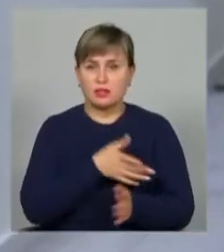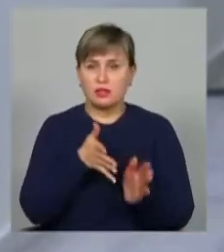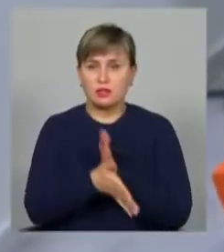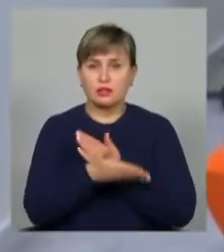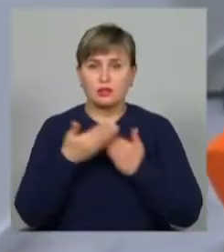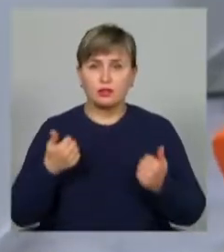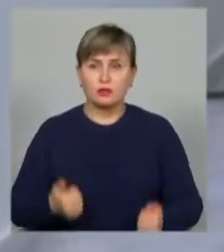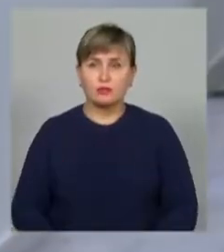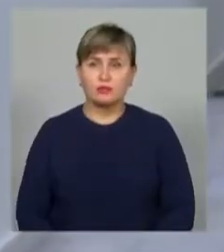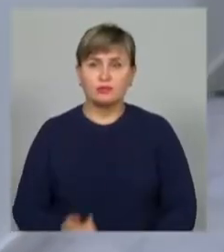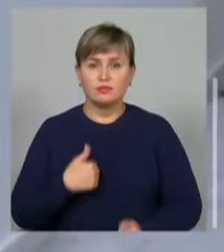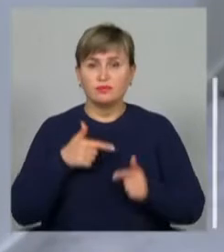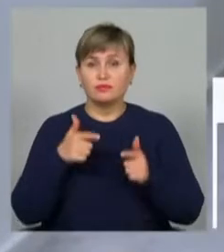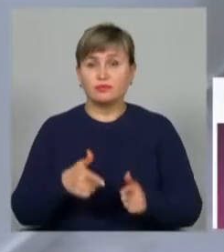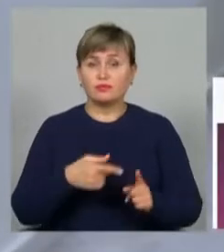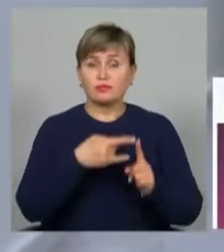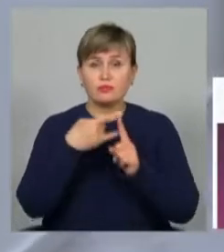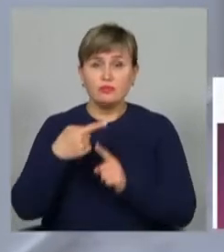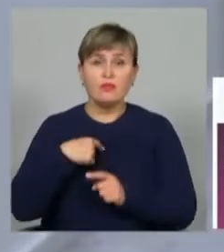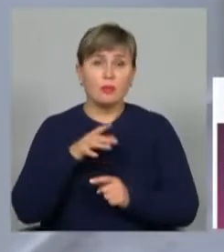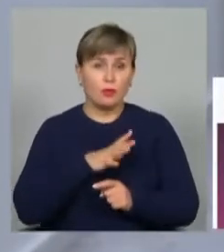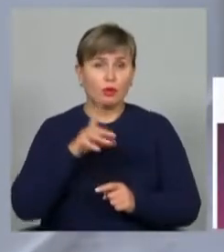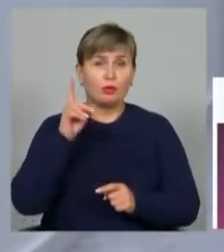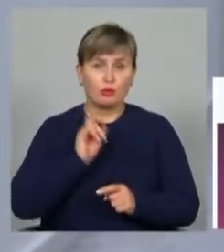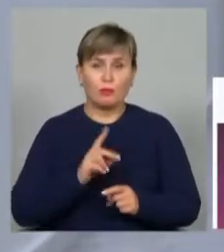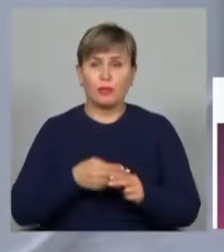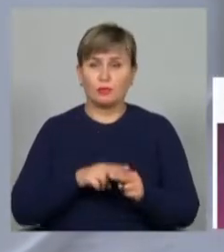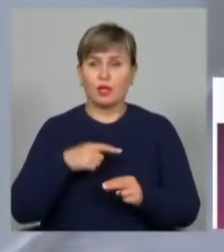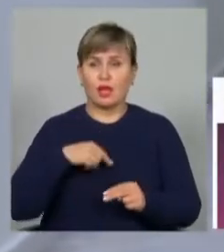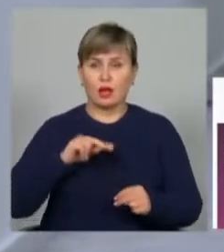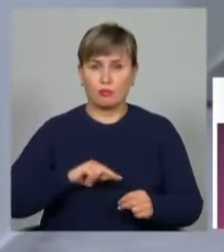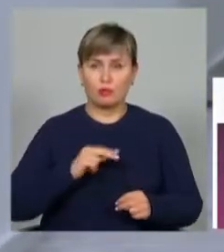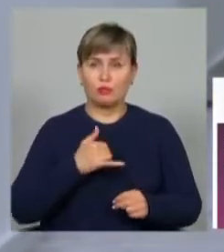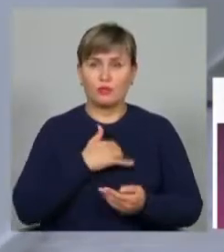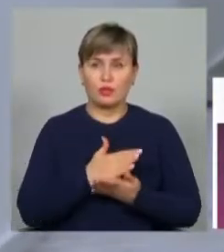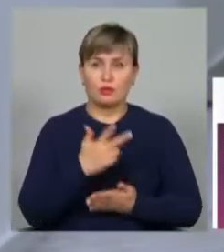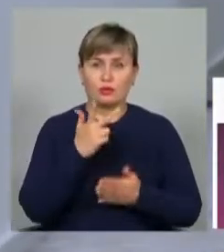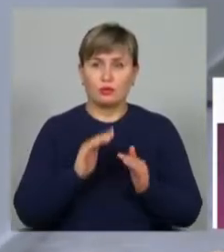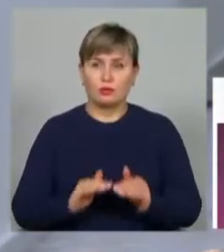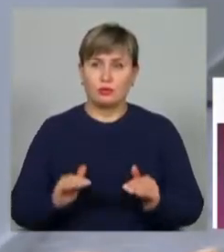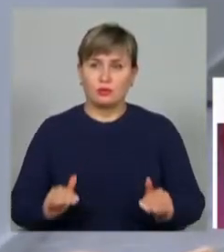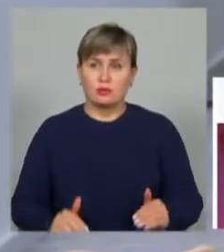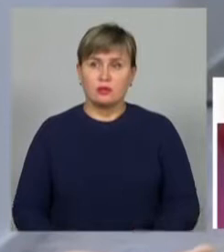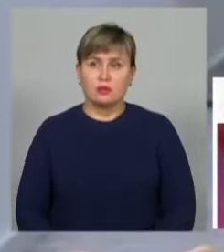Поступила, получается, онлайн обучение, мне было удобно, так как я работаю, у меня есть трое детей,